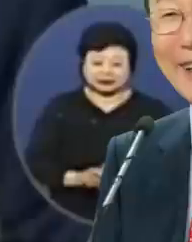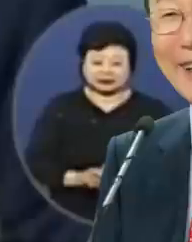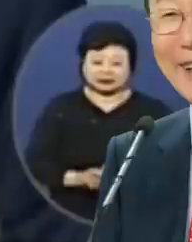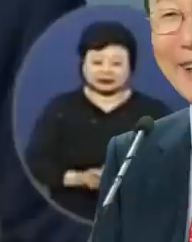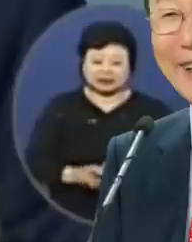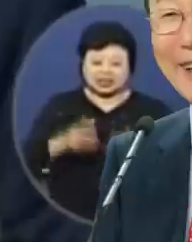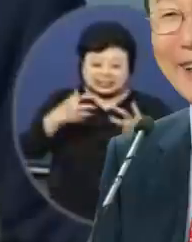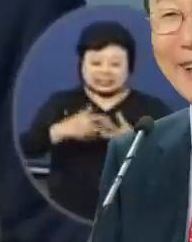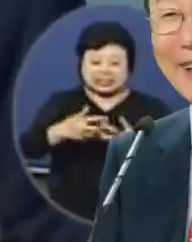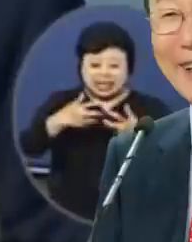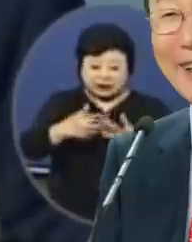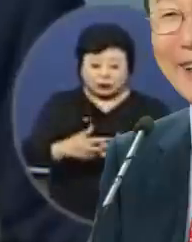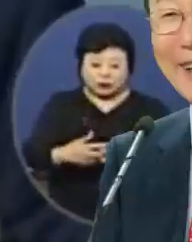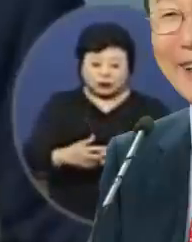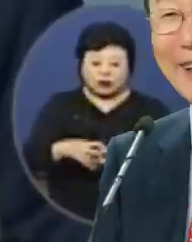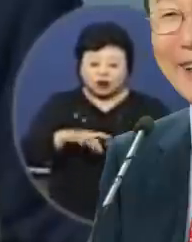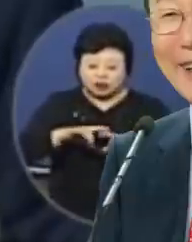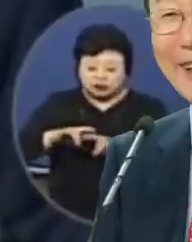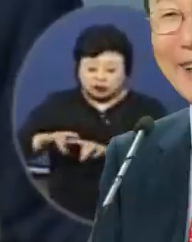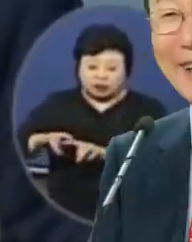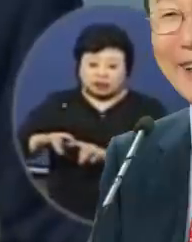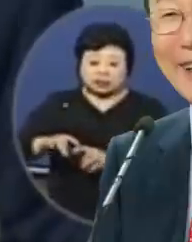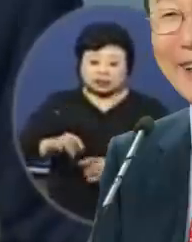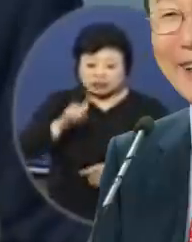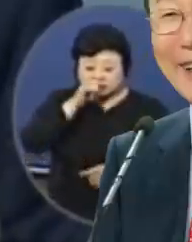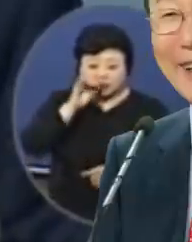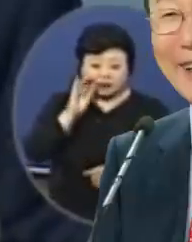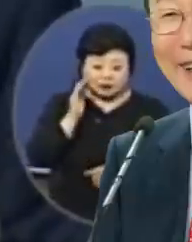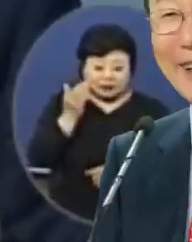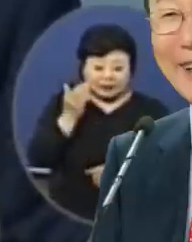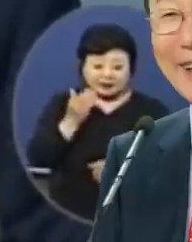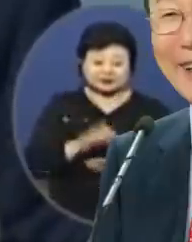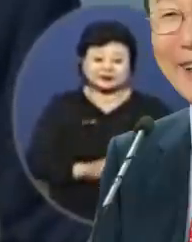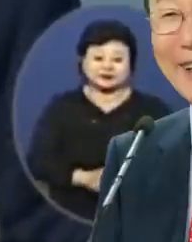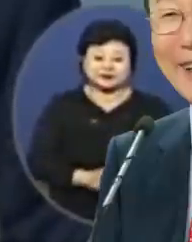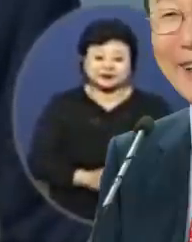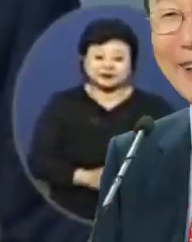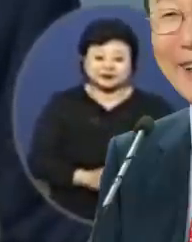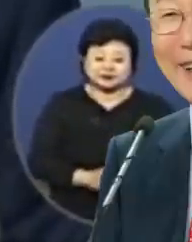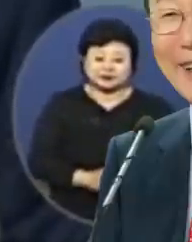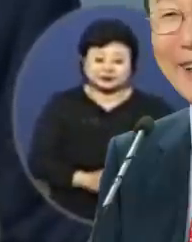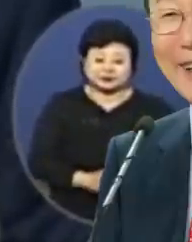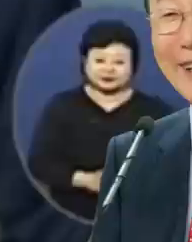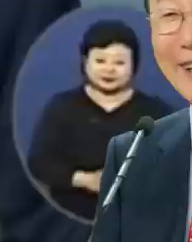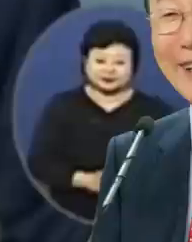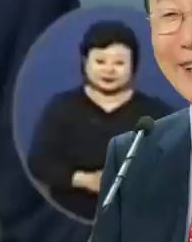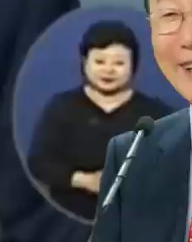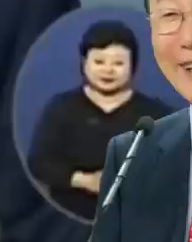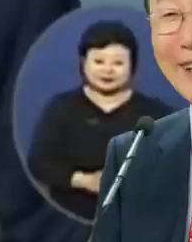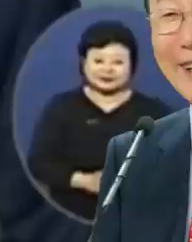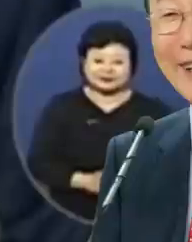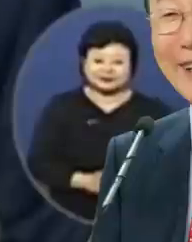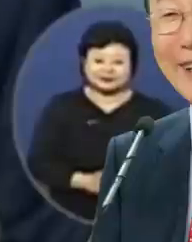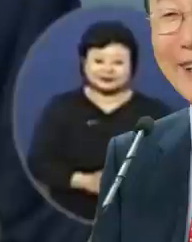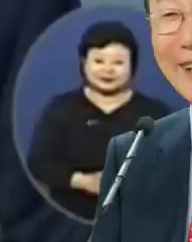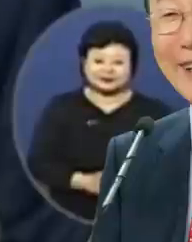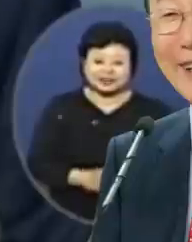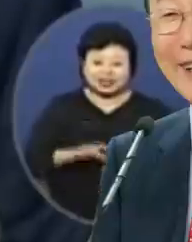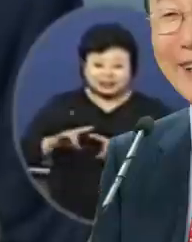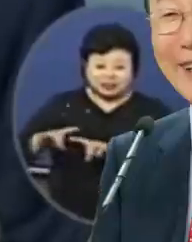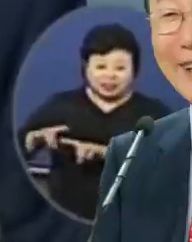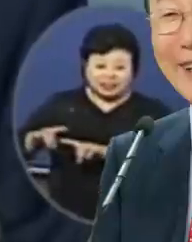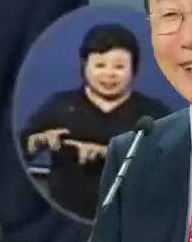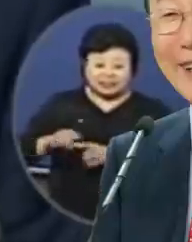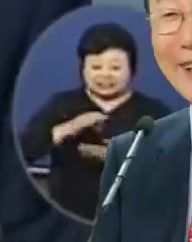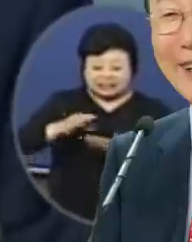거대한 기계들도 전기가 그 원동력이 되는 것입니다. 이렇게 전기를 우리가